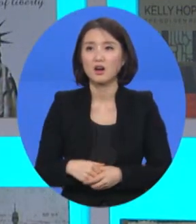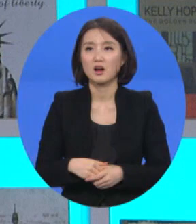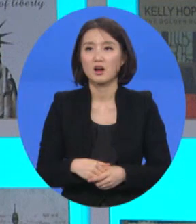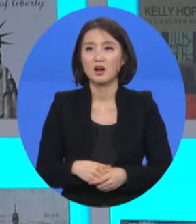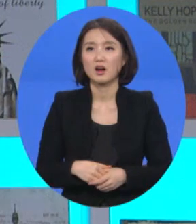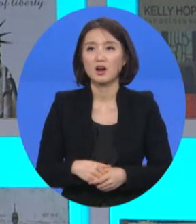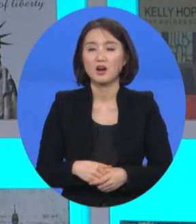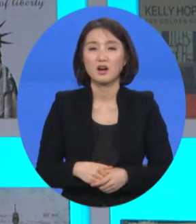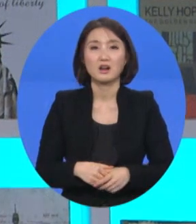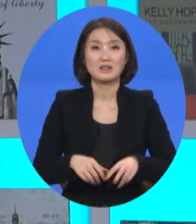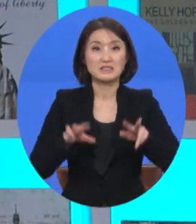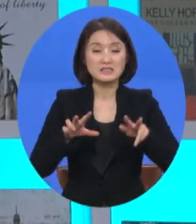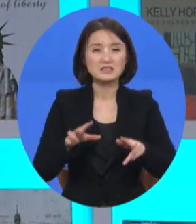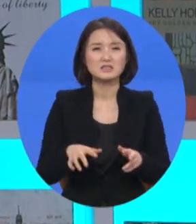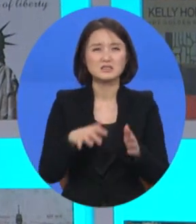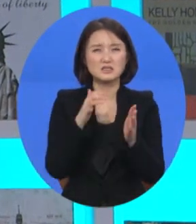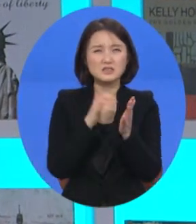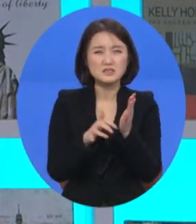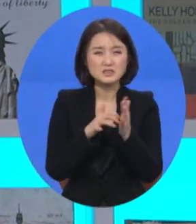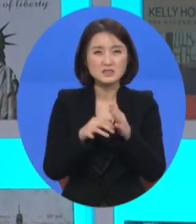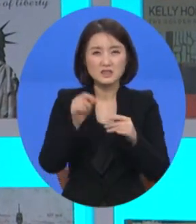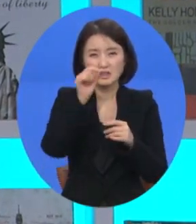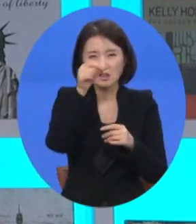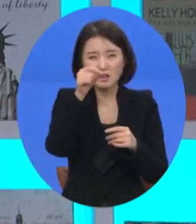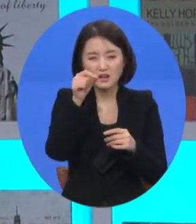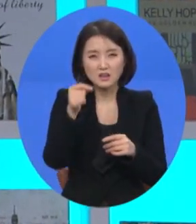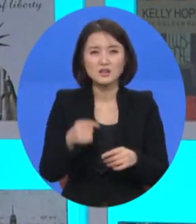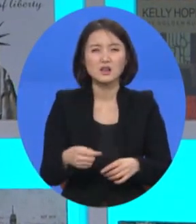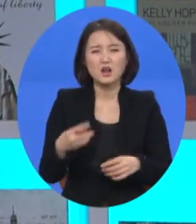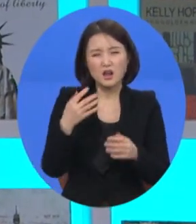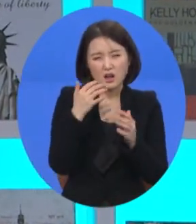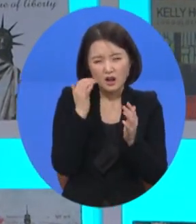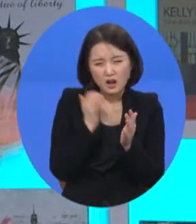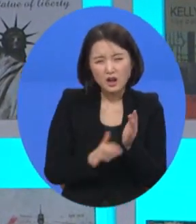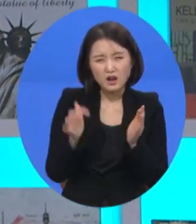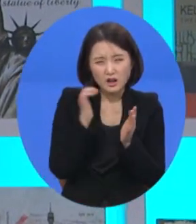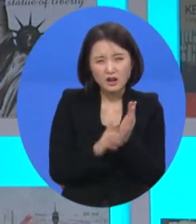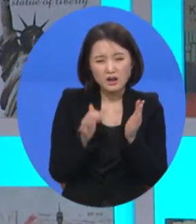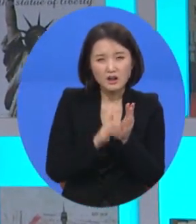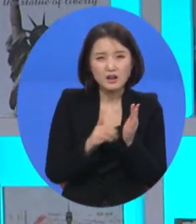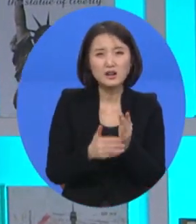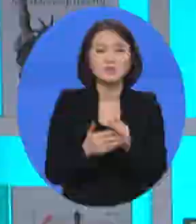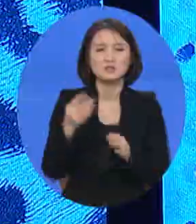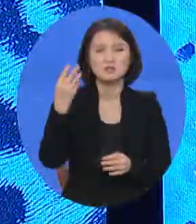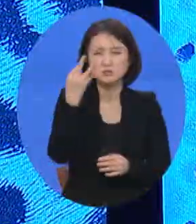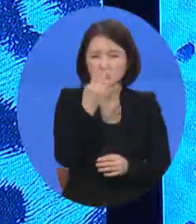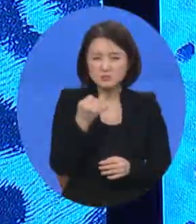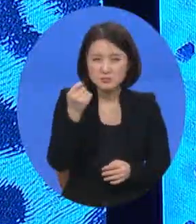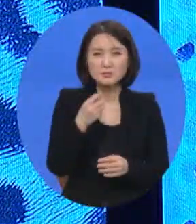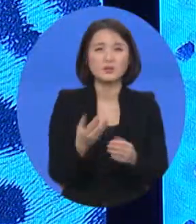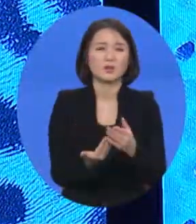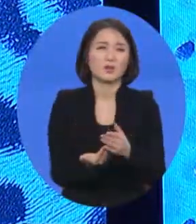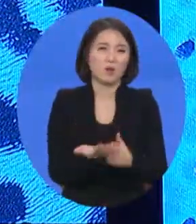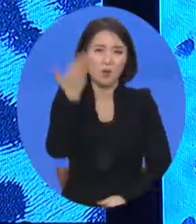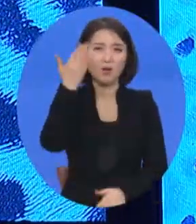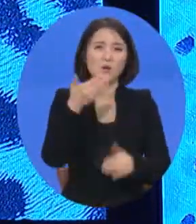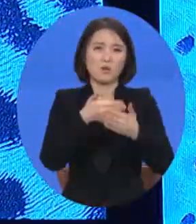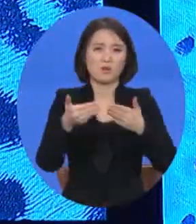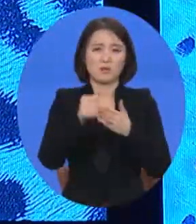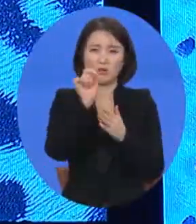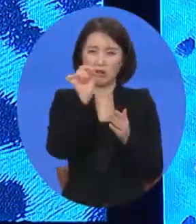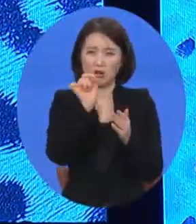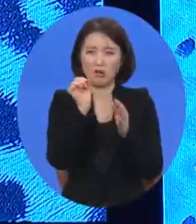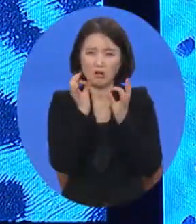속의 수 만물이 넘는 붓질을 해서 표범의 털을 다 묘사를 했습니다 그러니 우리의 그림이 이렇게